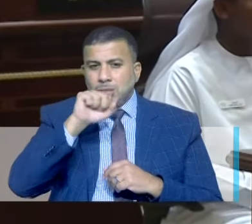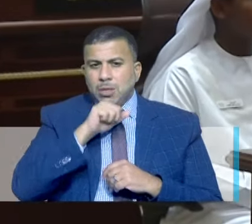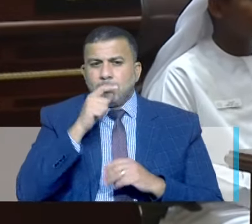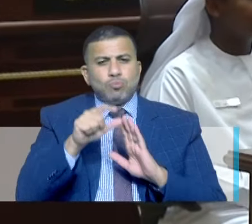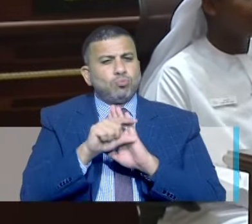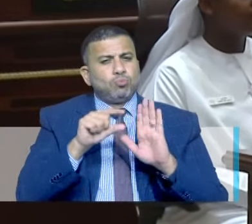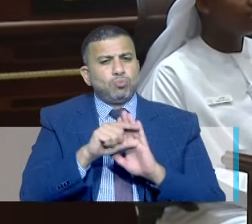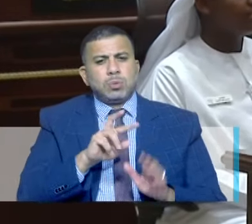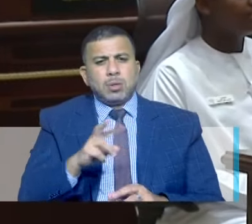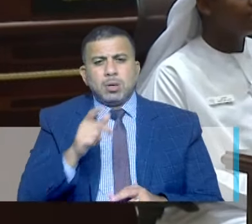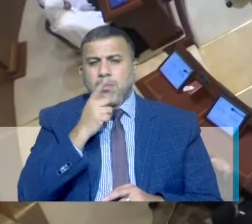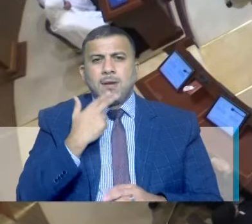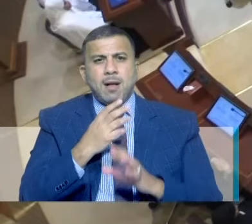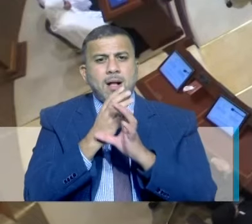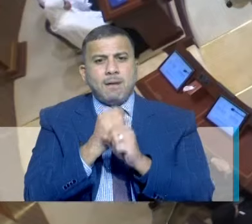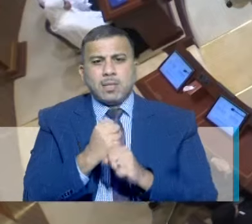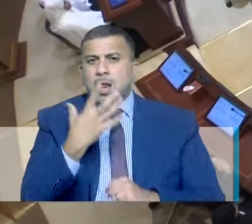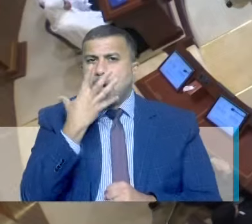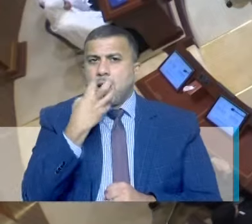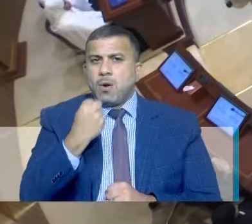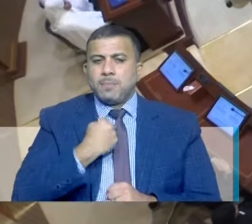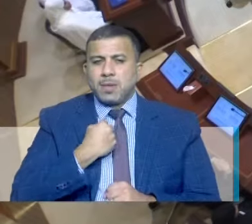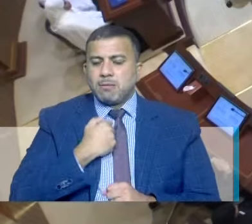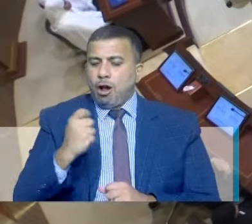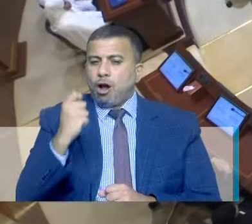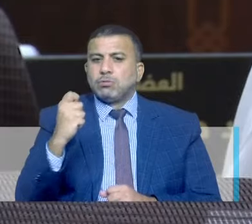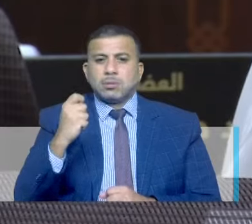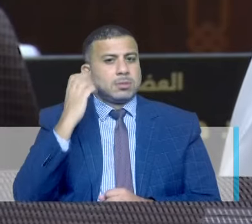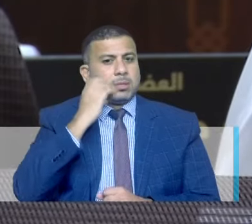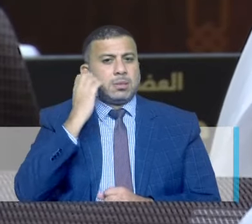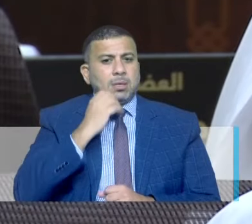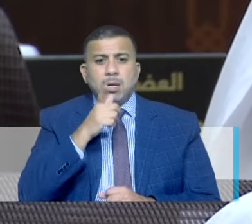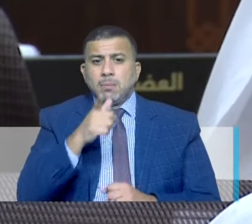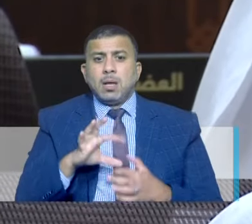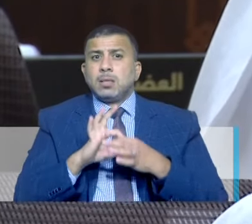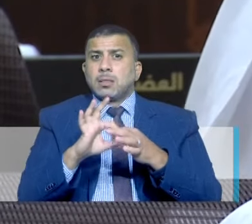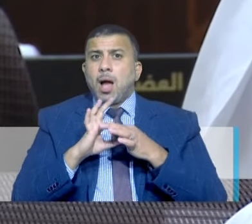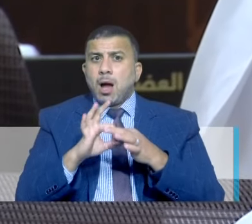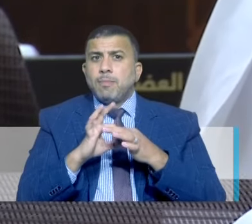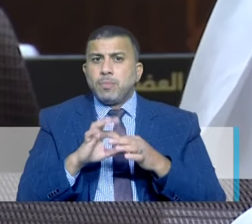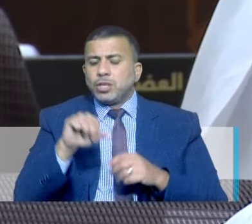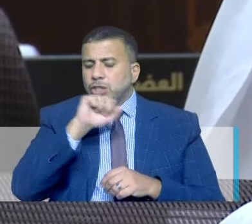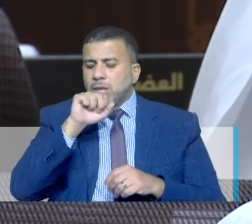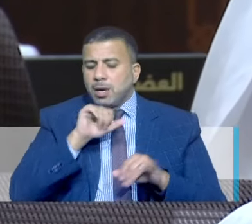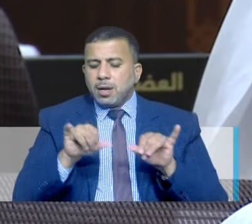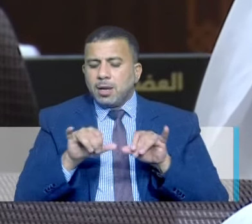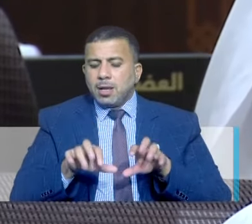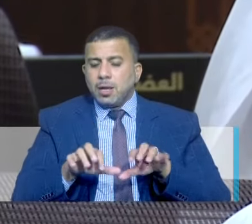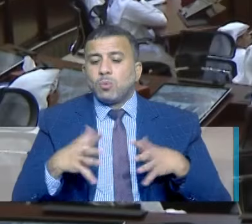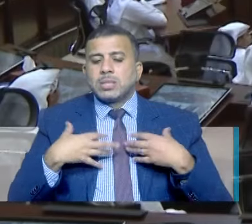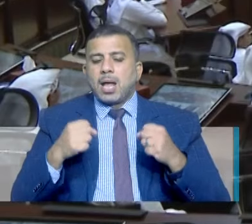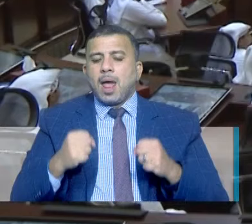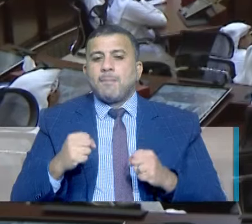مختلفة مثل الحفاظ على الهوية الإماراتية وتعزيز التعاون بين الشارقة الرقمية وسلامة